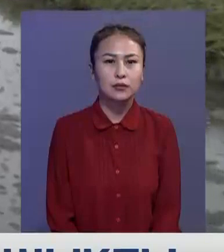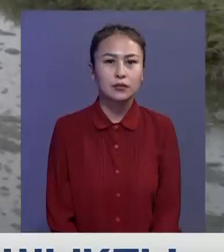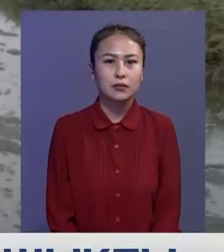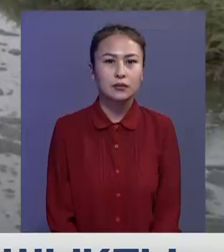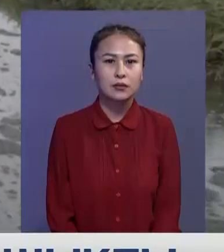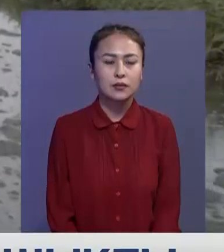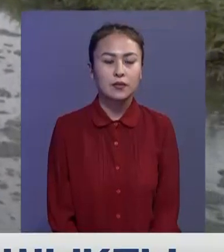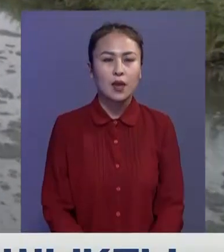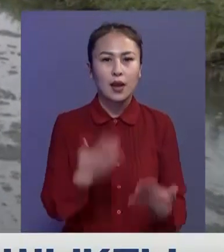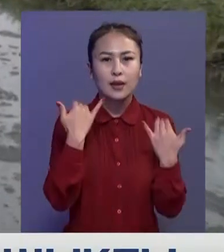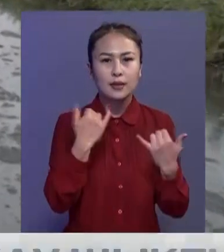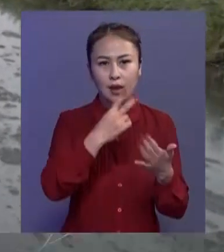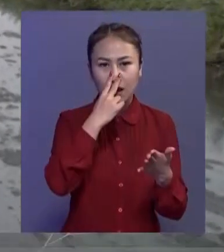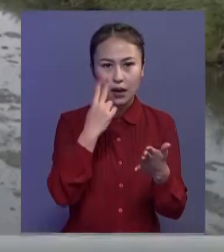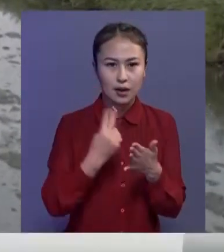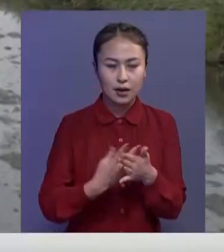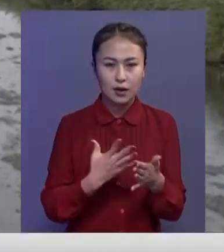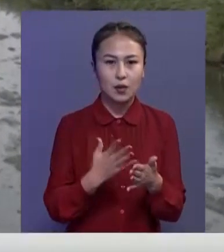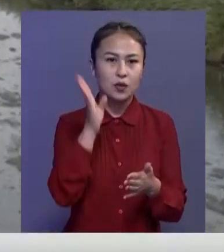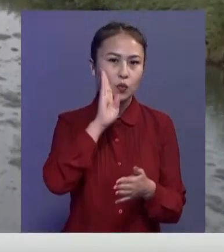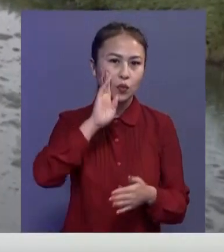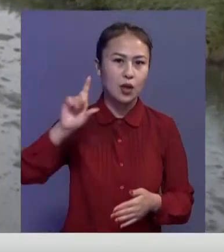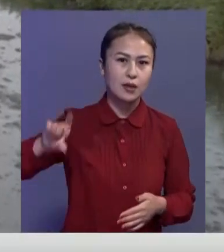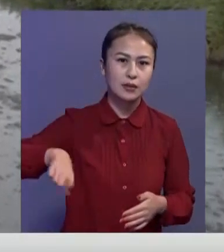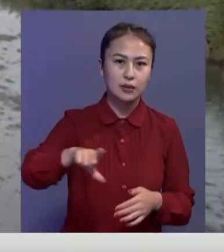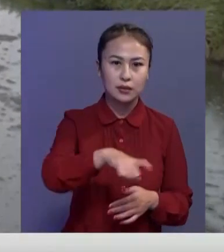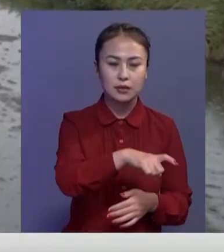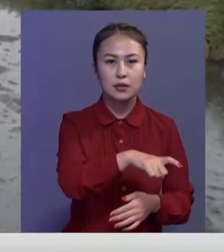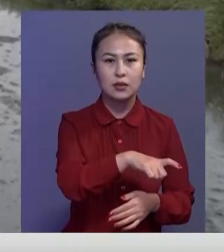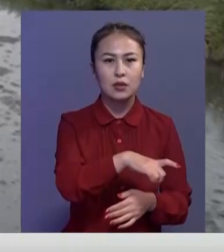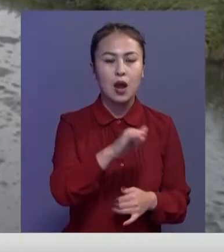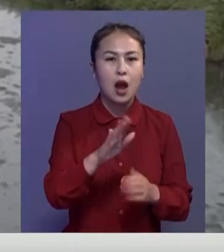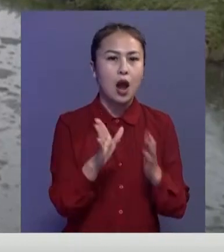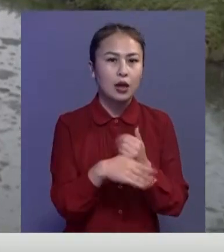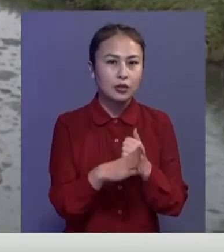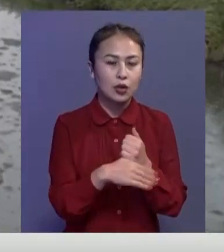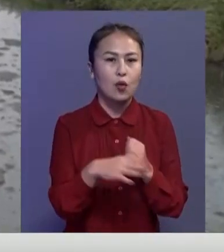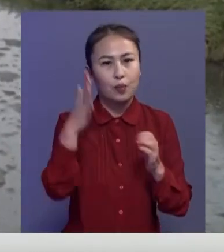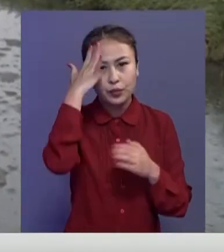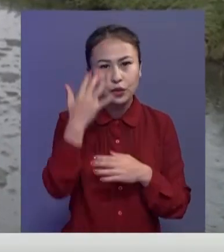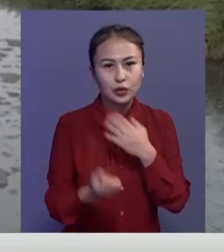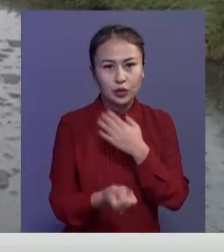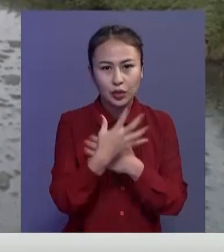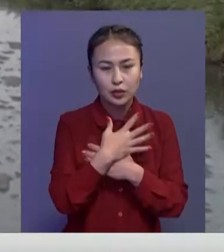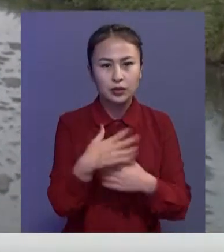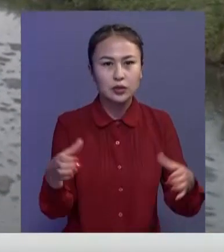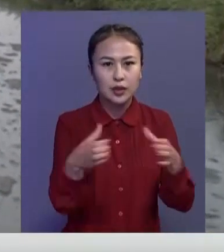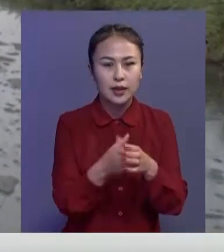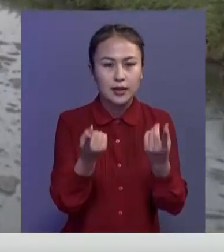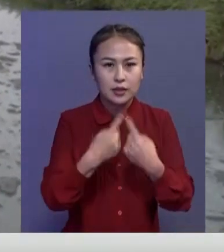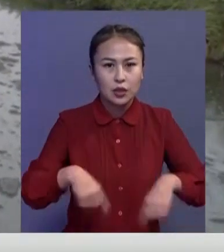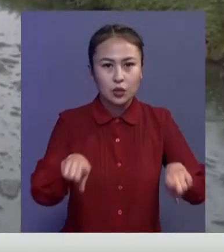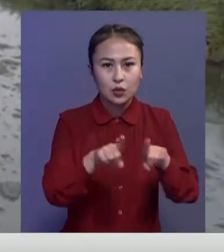Қазір Қарамай өзенде ағып жатыр. Бұл Атырау мұнай өңдеу зауытының территориясынан